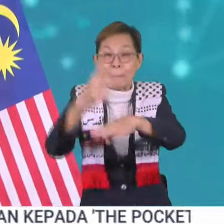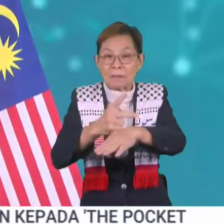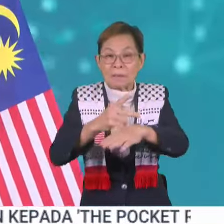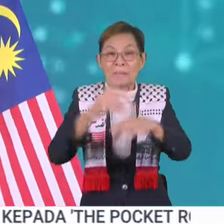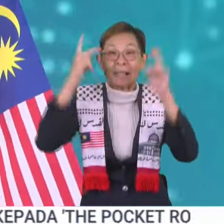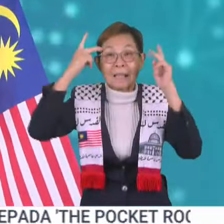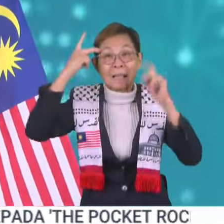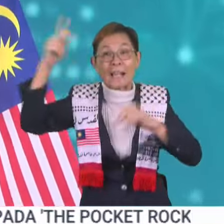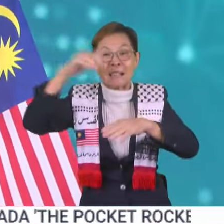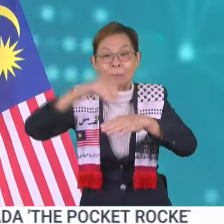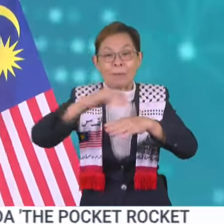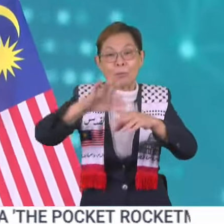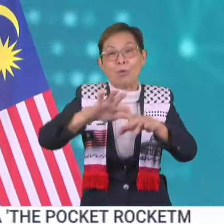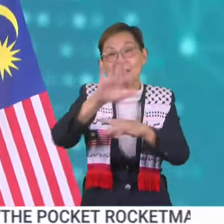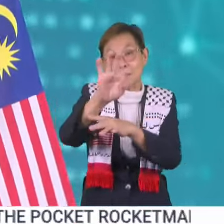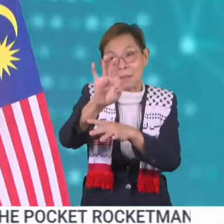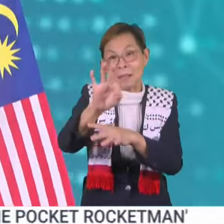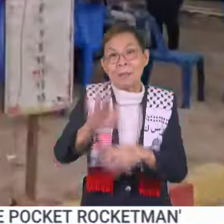pada September depan.